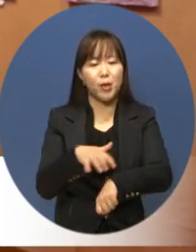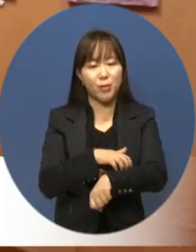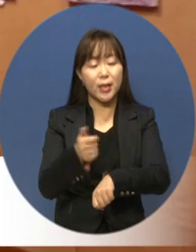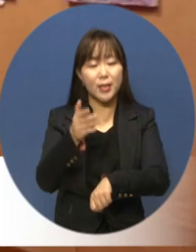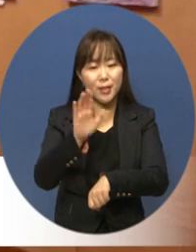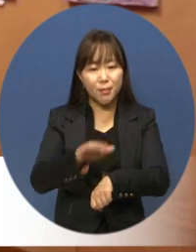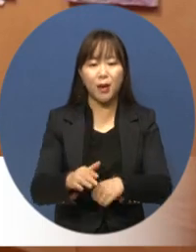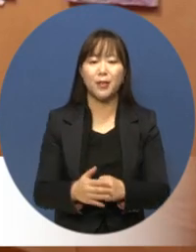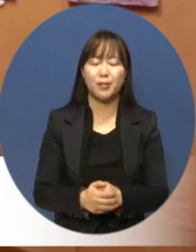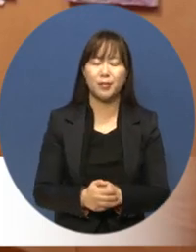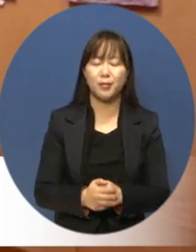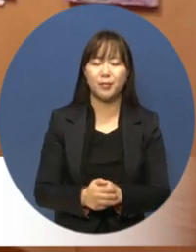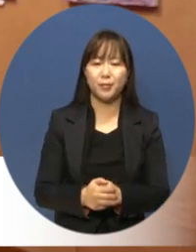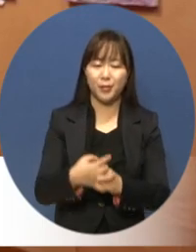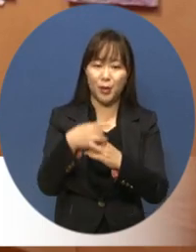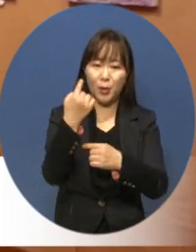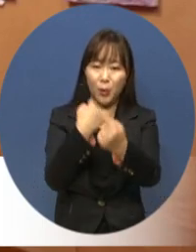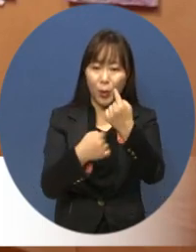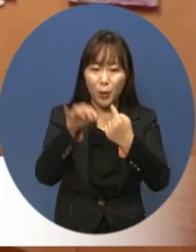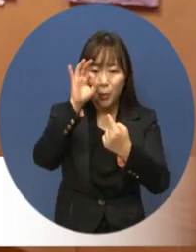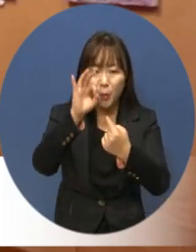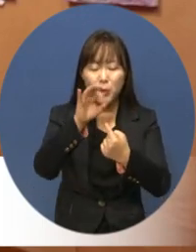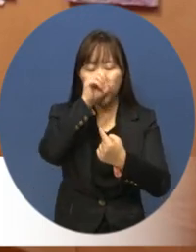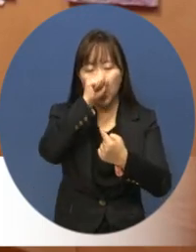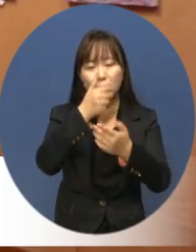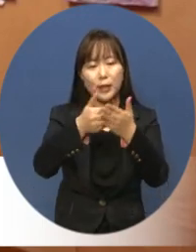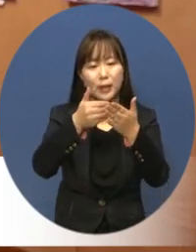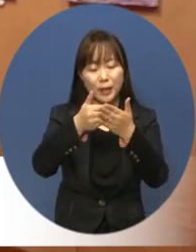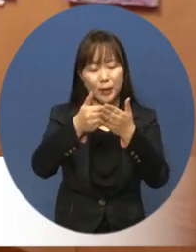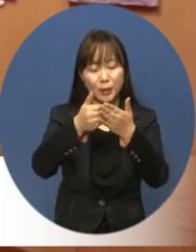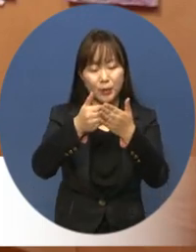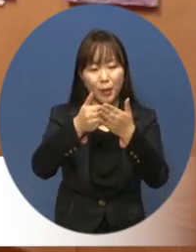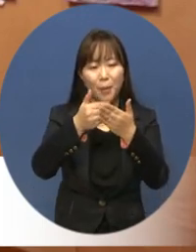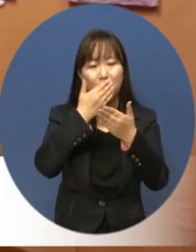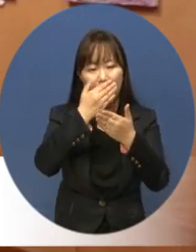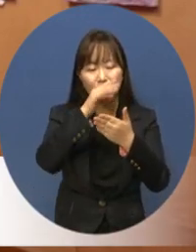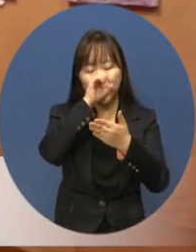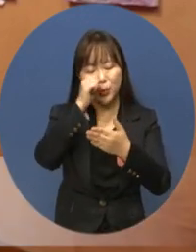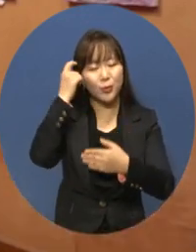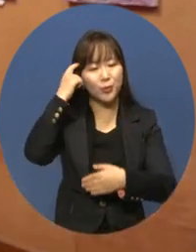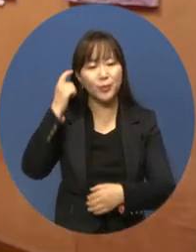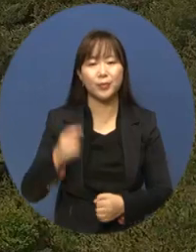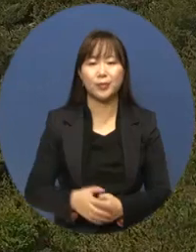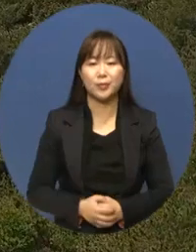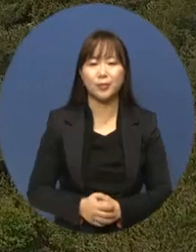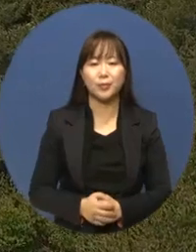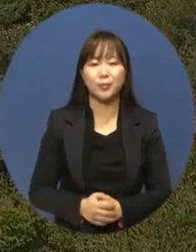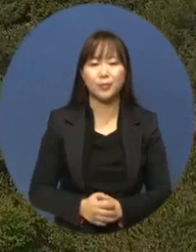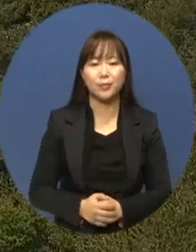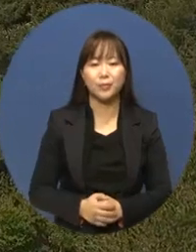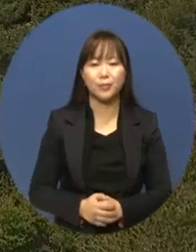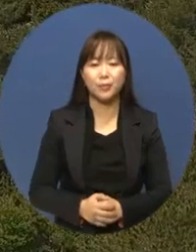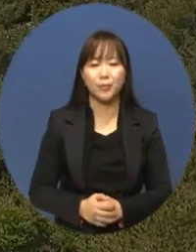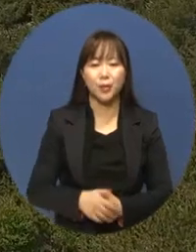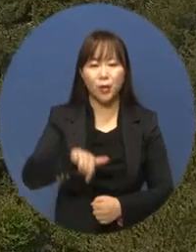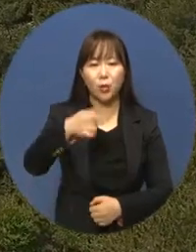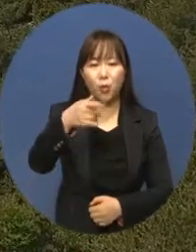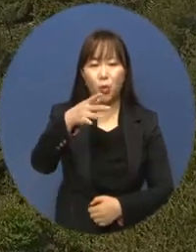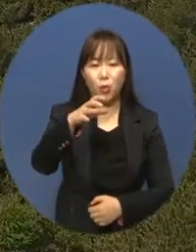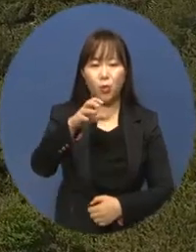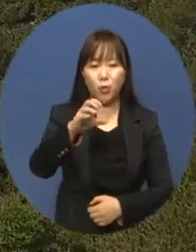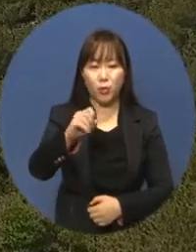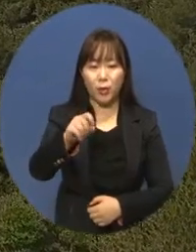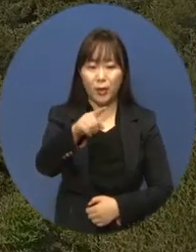불편하시더라도 이렇게 오시면은 좋은 그림들을 많이 감상할 수 있지 않을까 하는 생각이 듭니다. 고흥반도